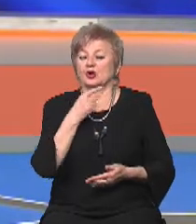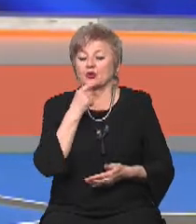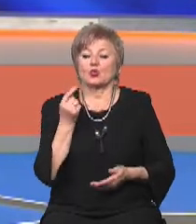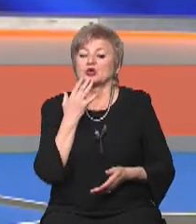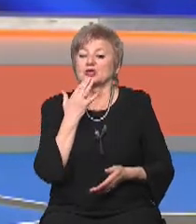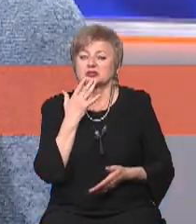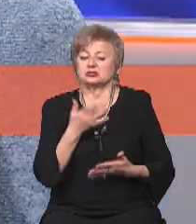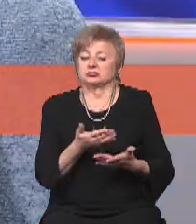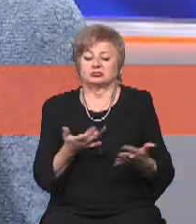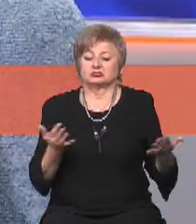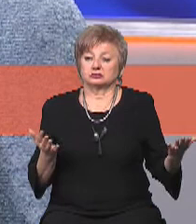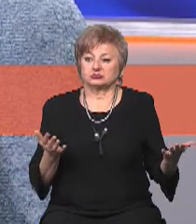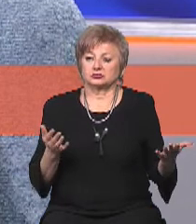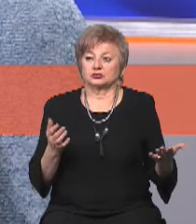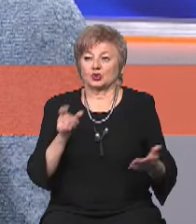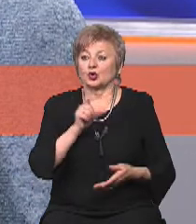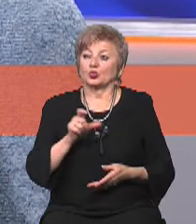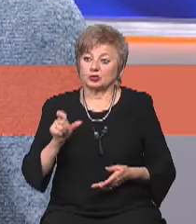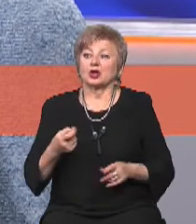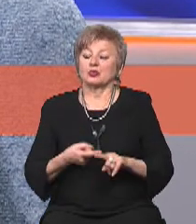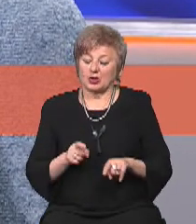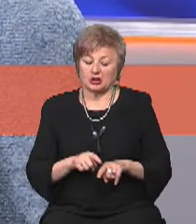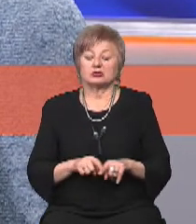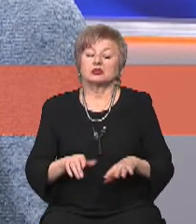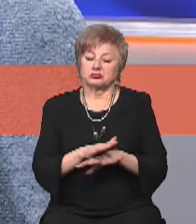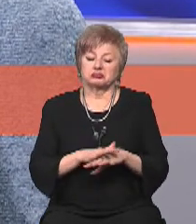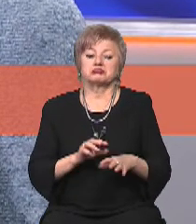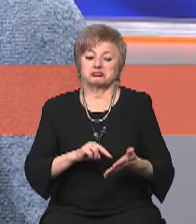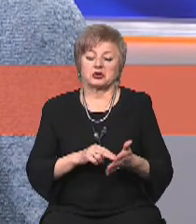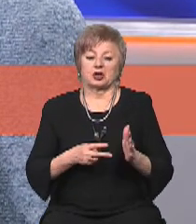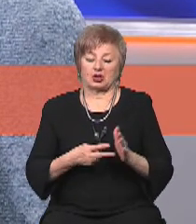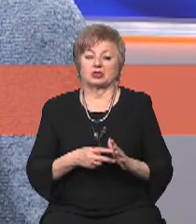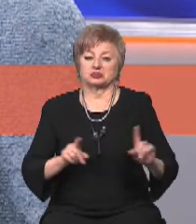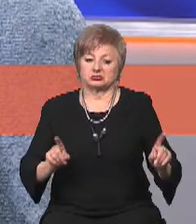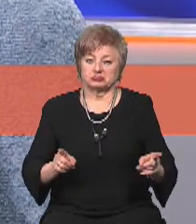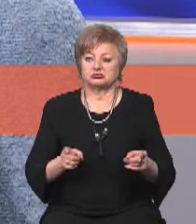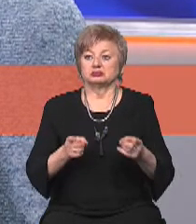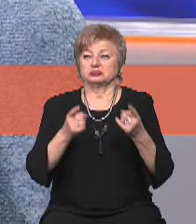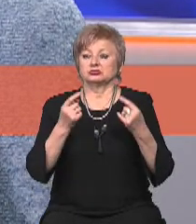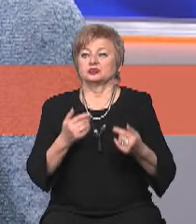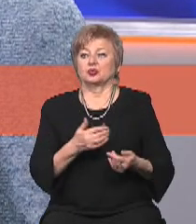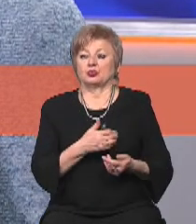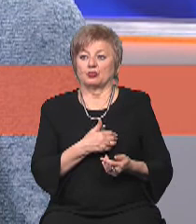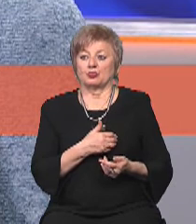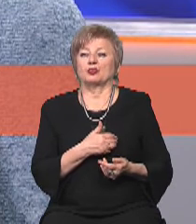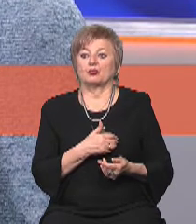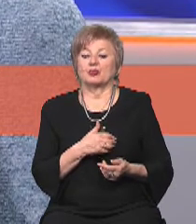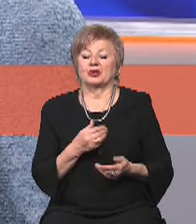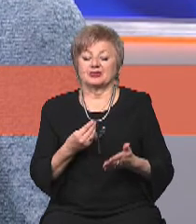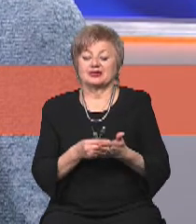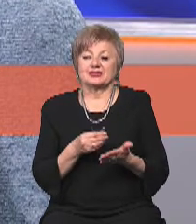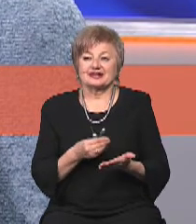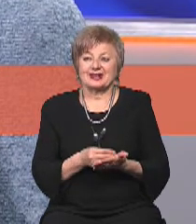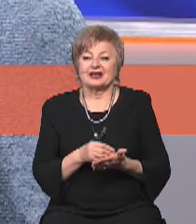багатонаціональне місто. І тому такі проекти набувають популярності. Ми, зрештою, йдемо до того громадського бюджету. Я з